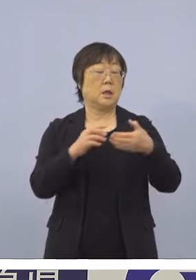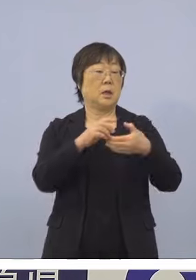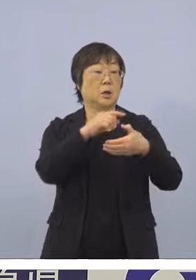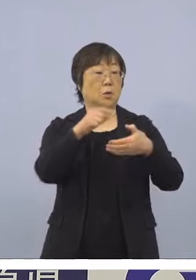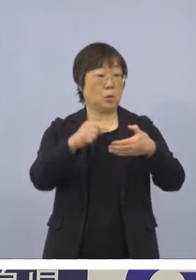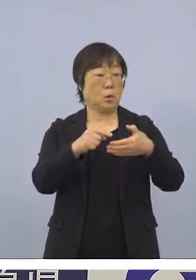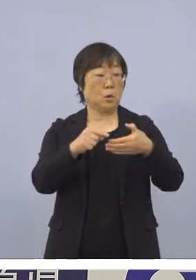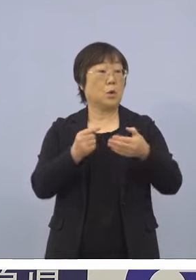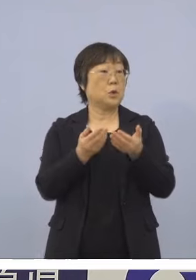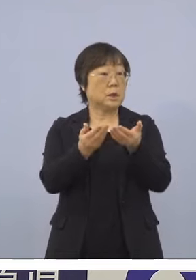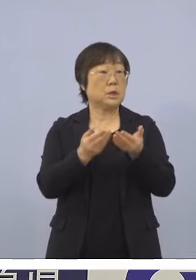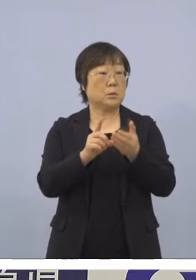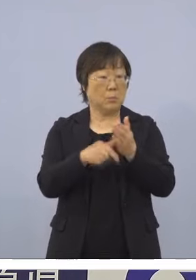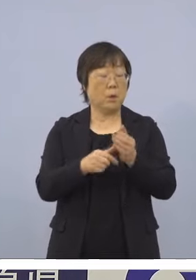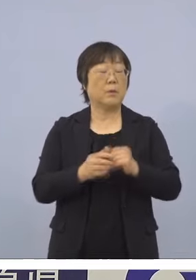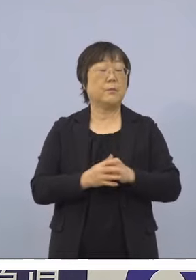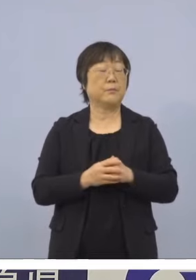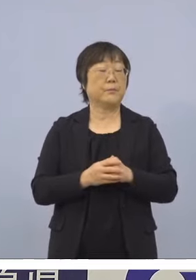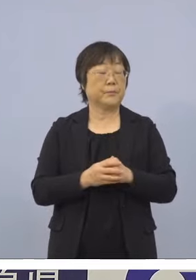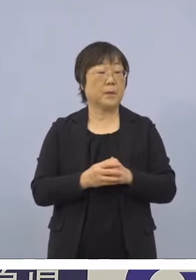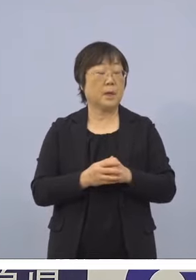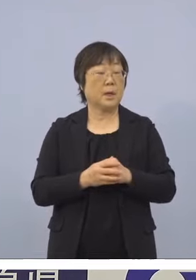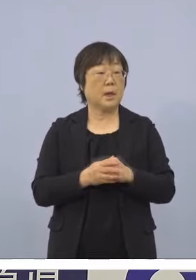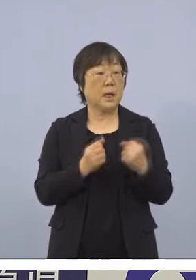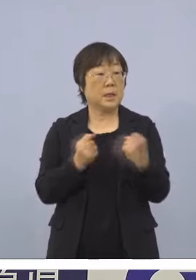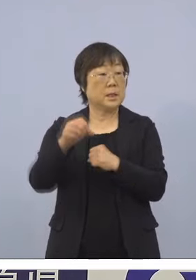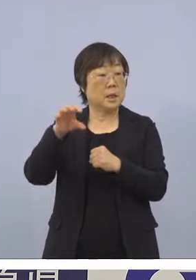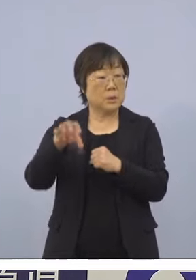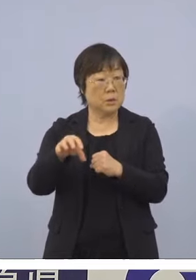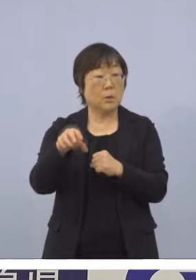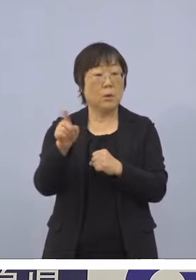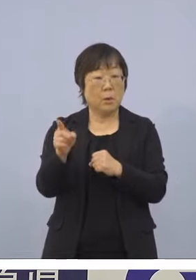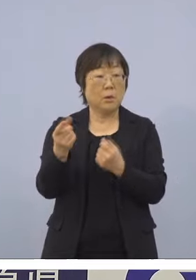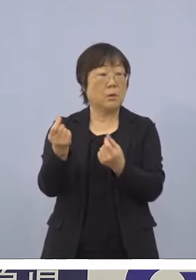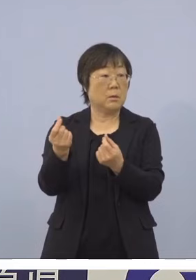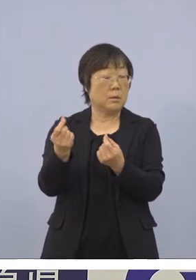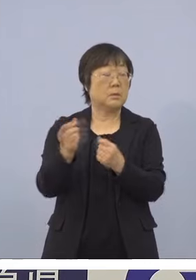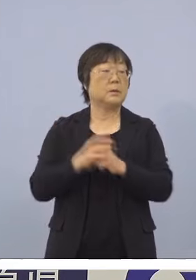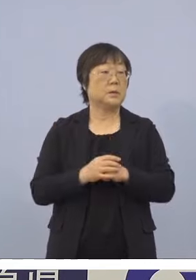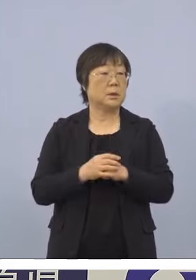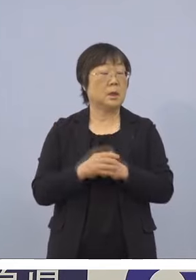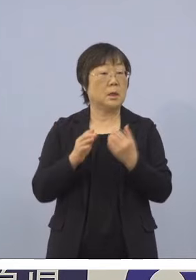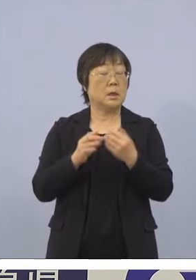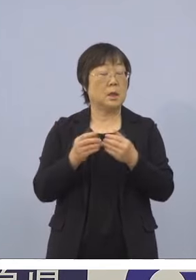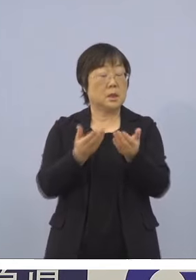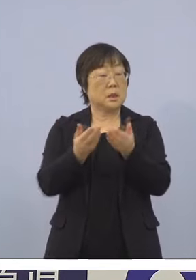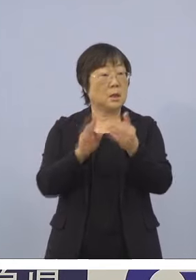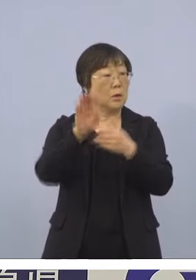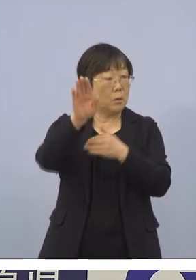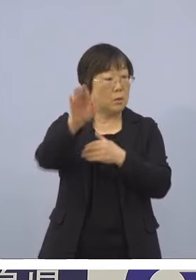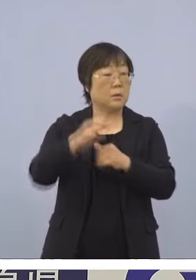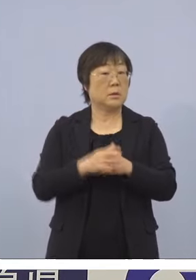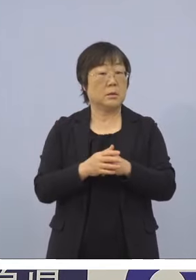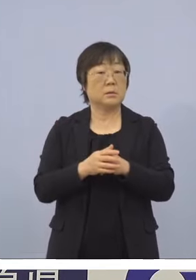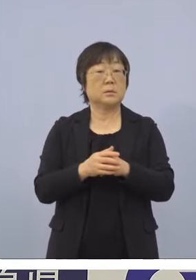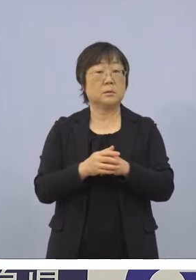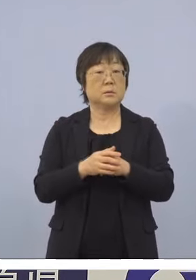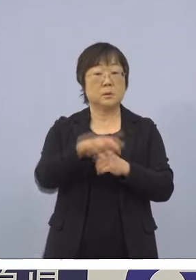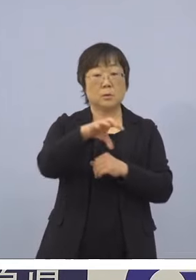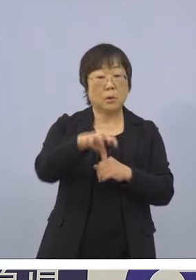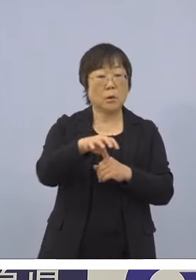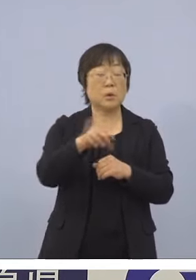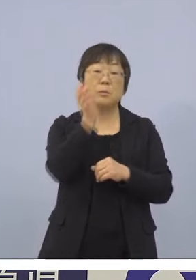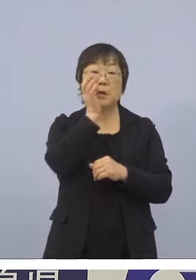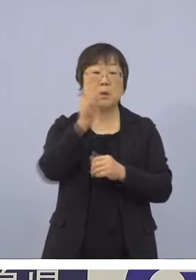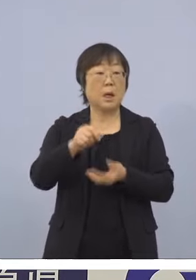も、あの災害被災地避難所でもお分かりの通り、その後もですね、どこにじゃあ給